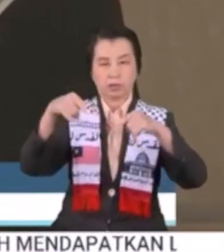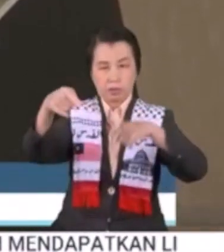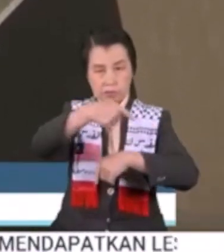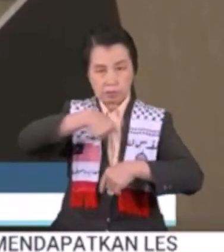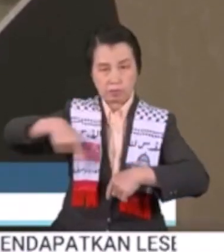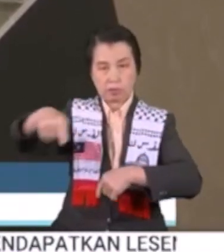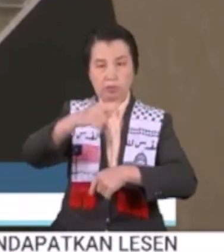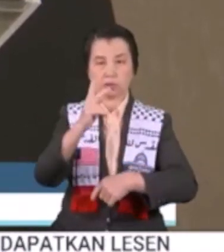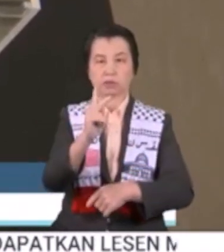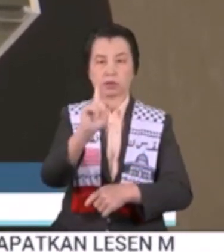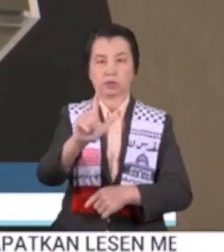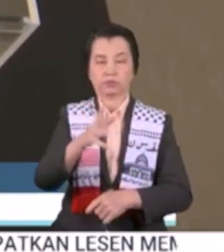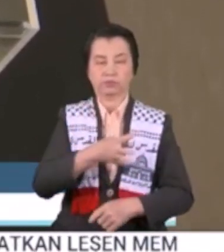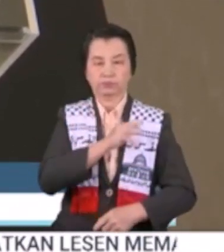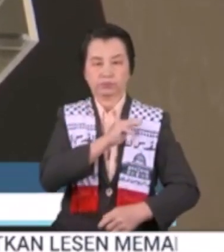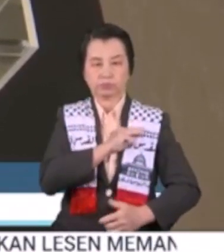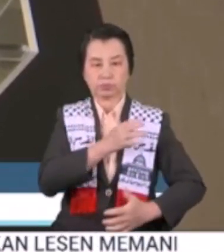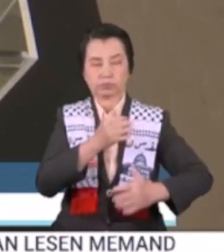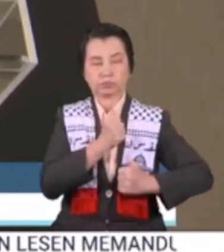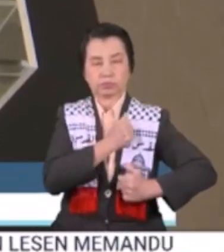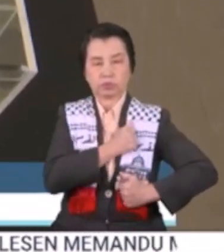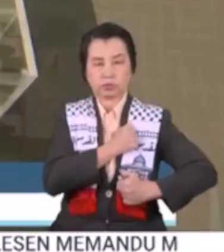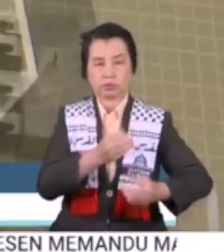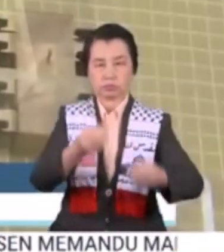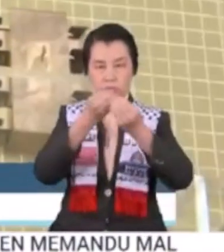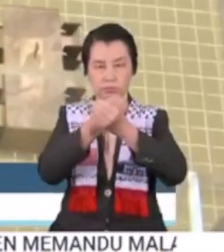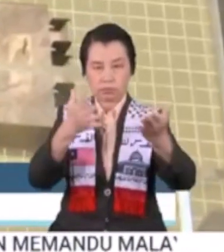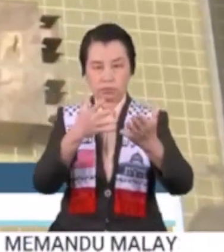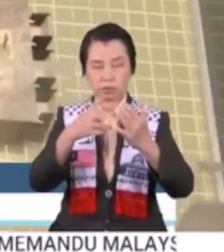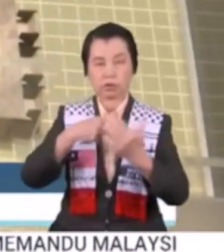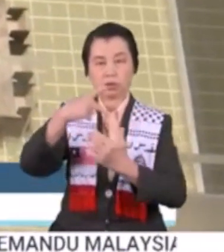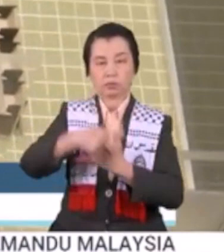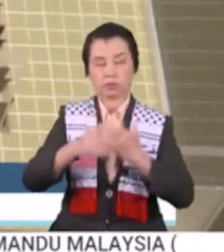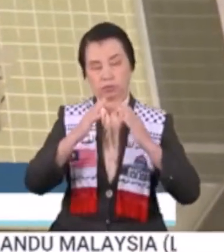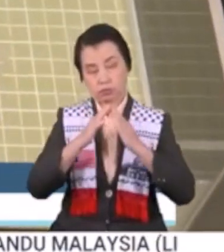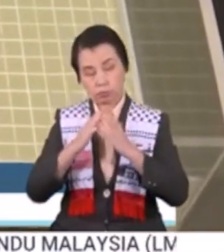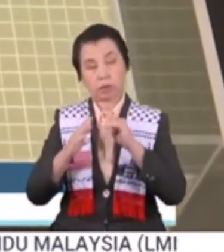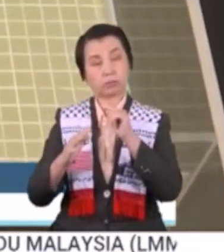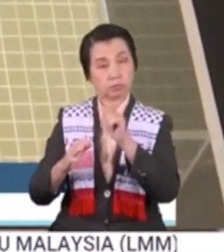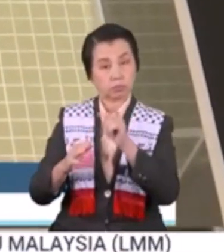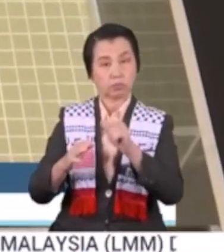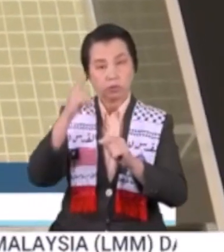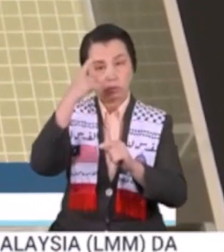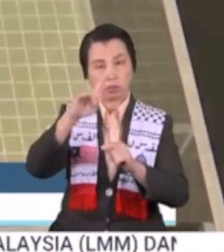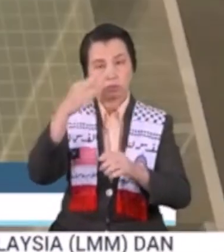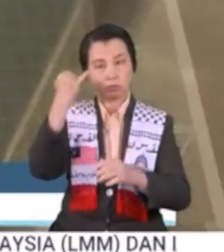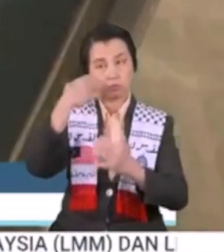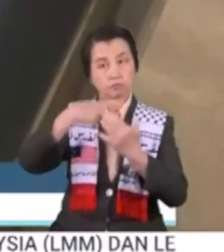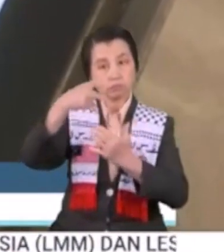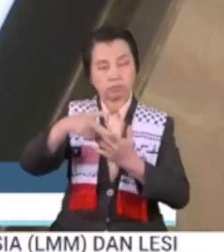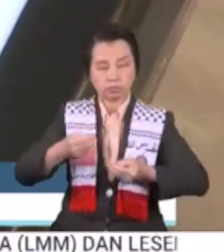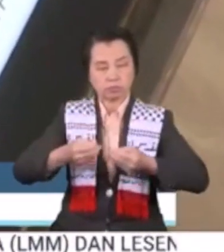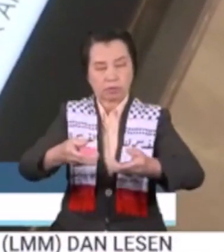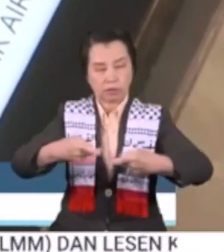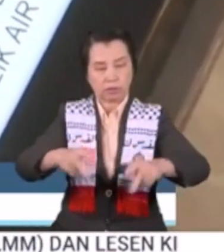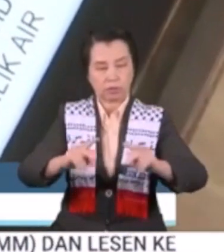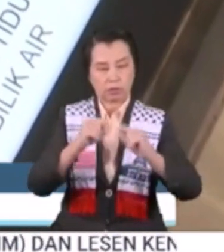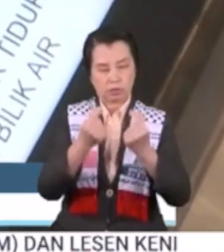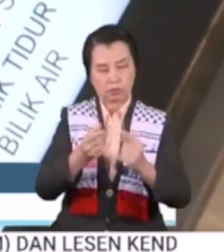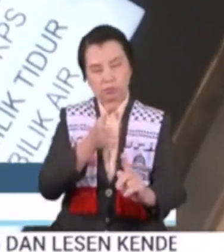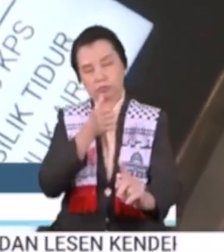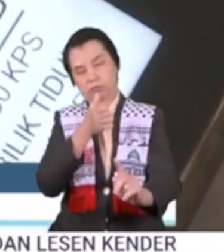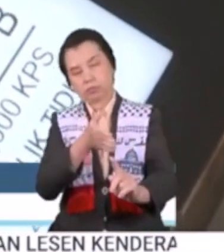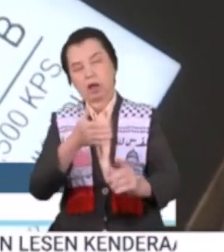negara Menteri Pertahanan Datuk Seri Mohamad Hassan memaklumkan projek Perumahan ini merupakan inisiatif Kementerian memberi peluang kepada kumpulan